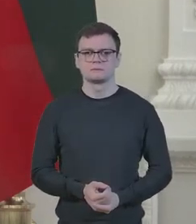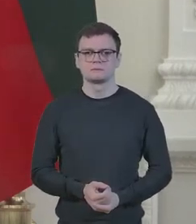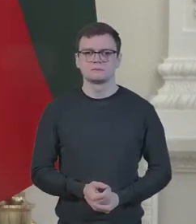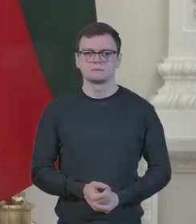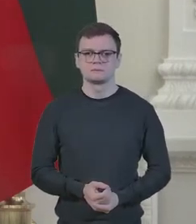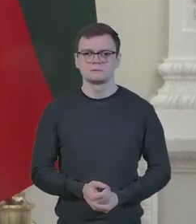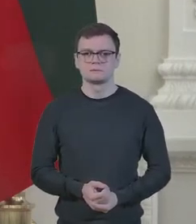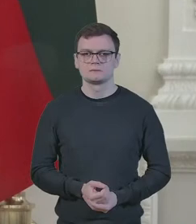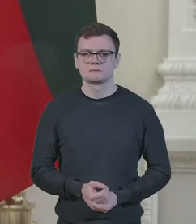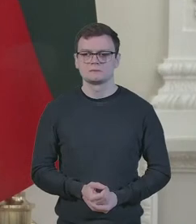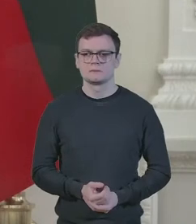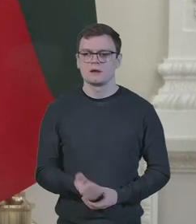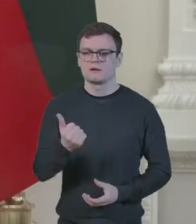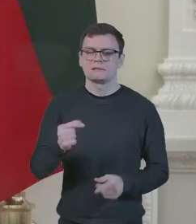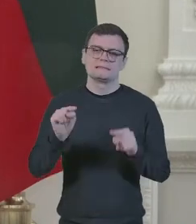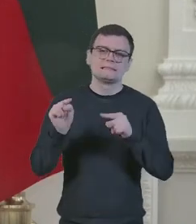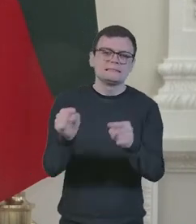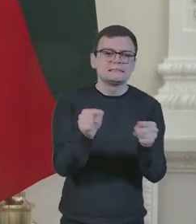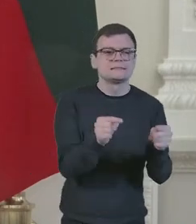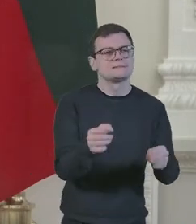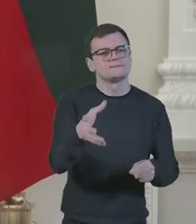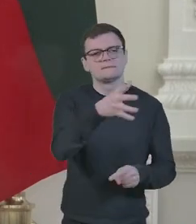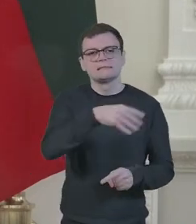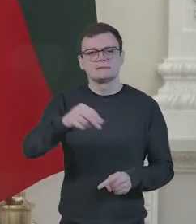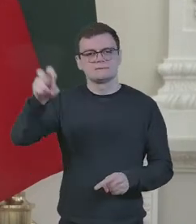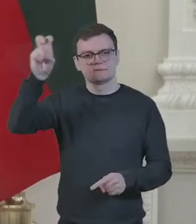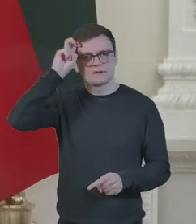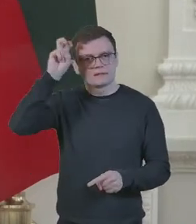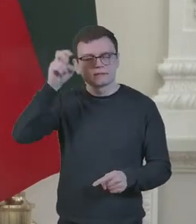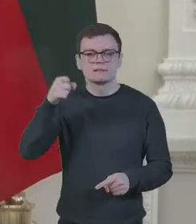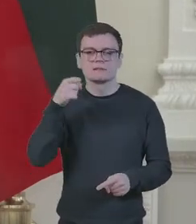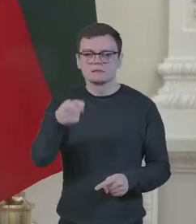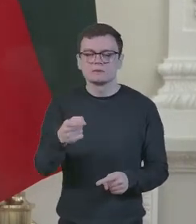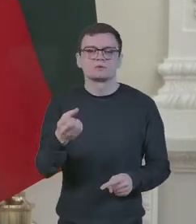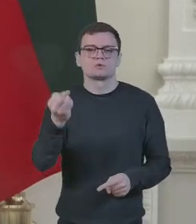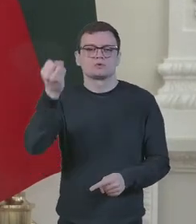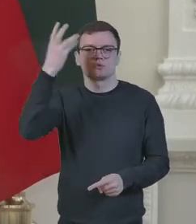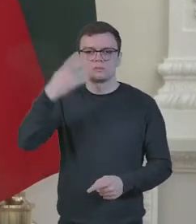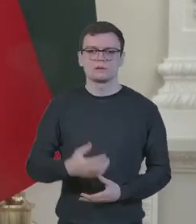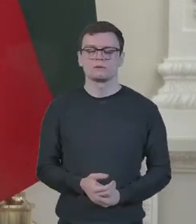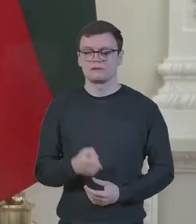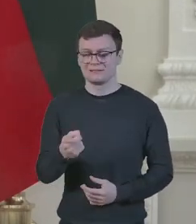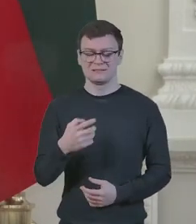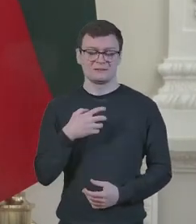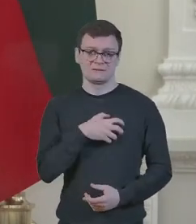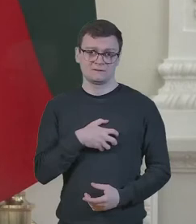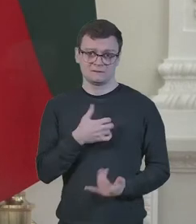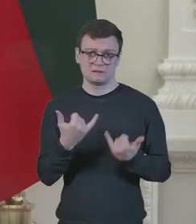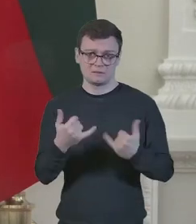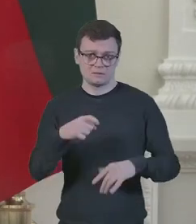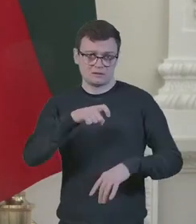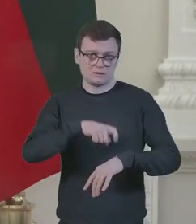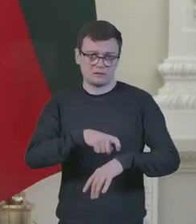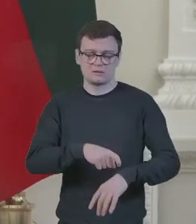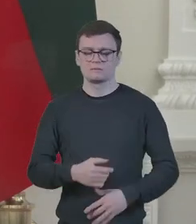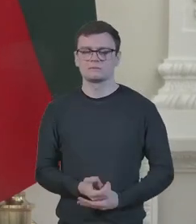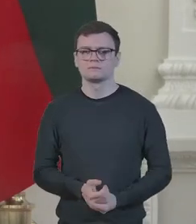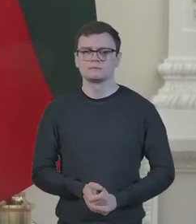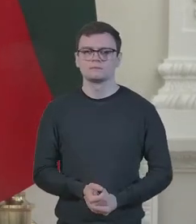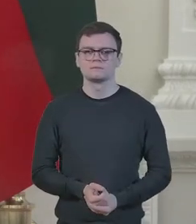visas be išimties Europos Sąjungos valstybės suvokti momento svarbą pirmiausia, štai